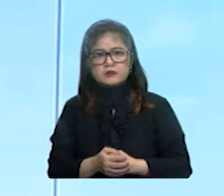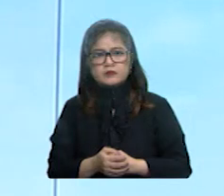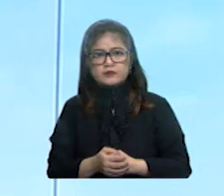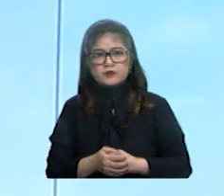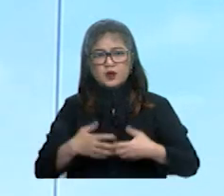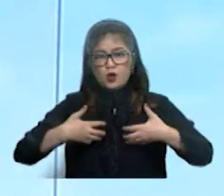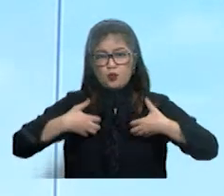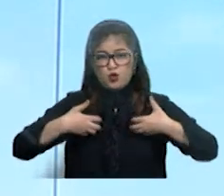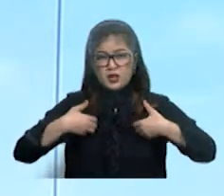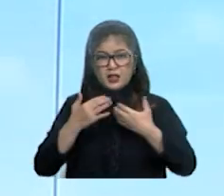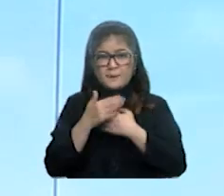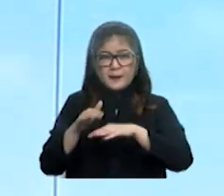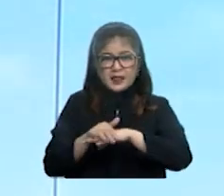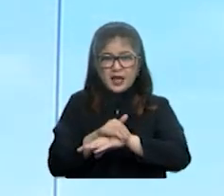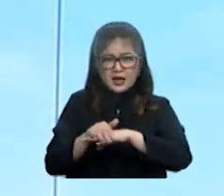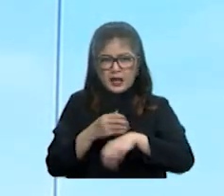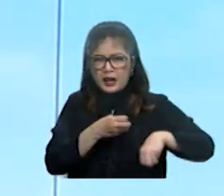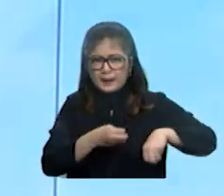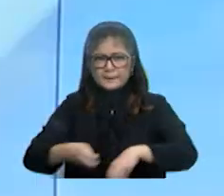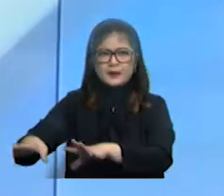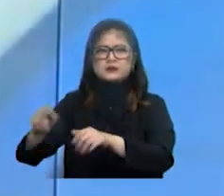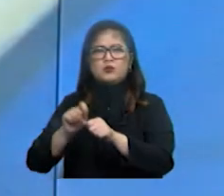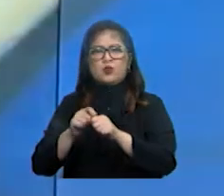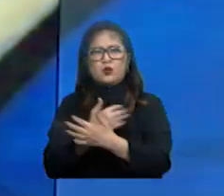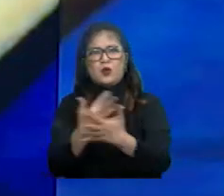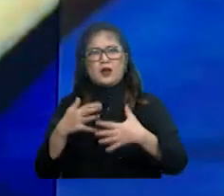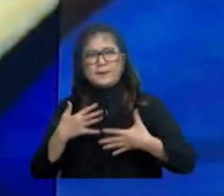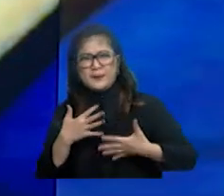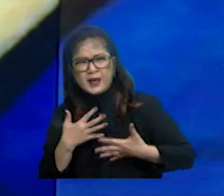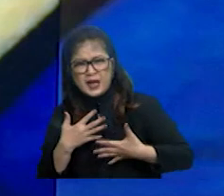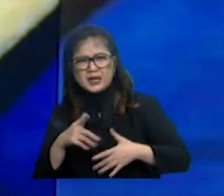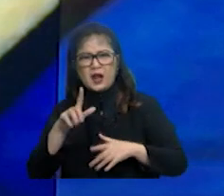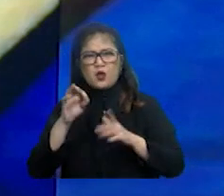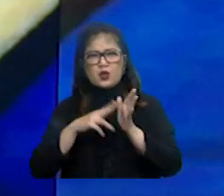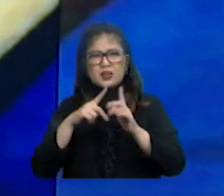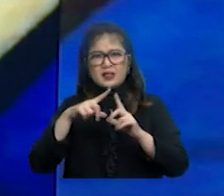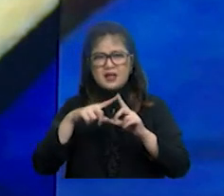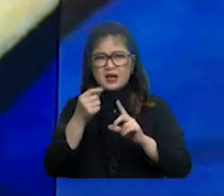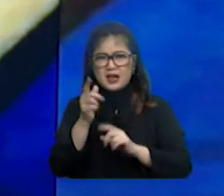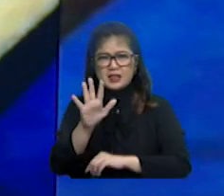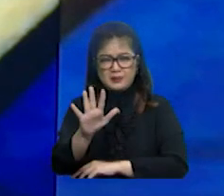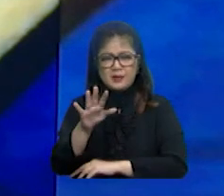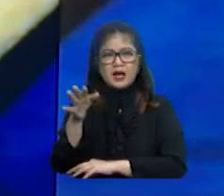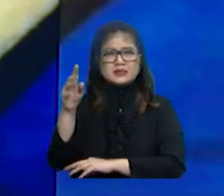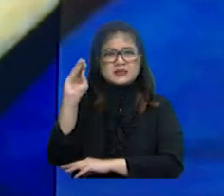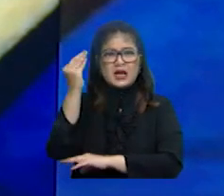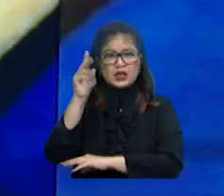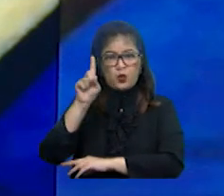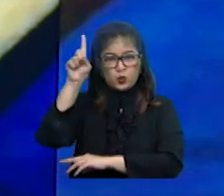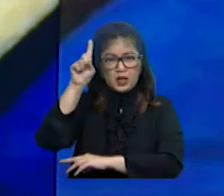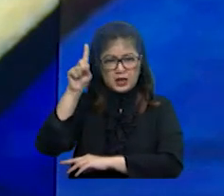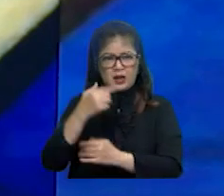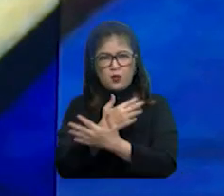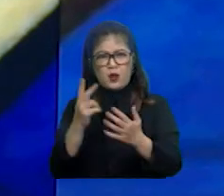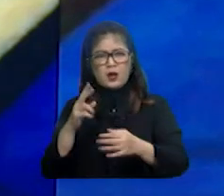Seekor kera peliharaan lepas dan membuat panik warga Jalan Lontar 5 Koja, Jakarta Utara. Dua warga digigit kera dilarikan ke rumah